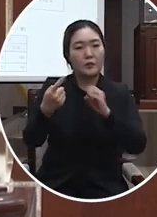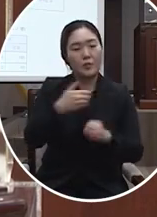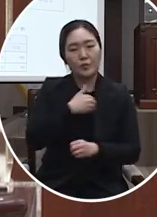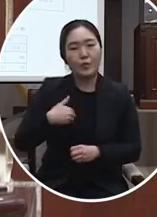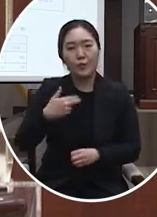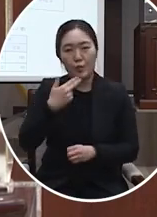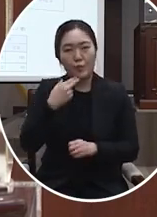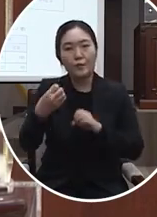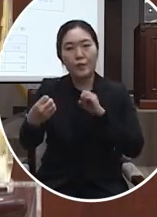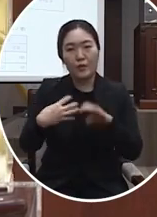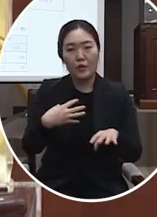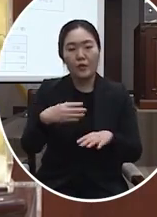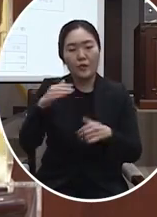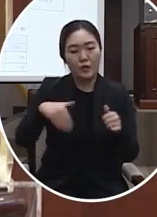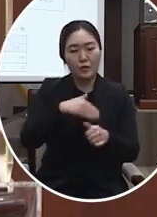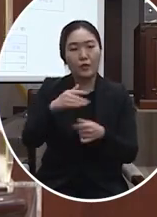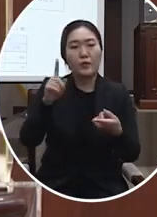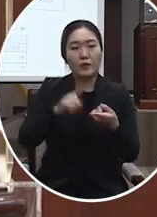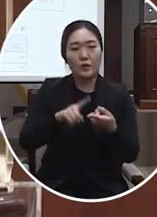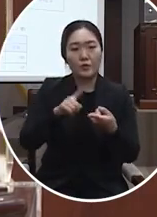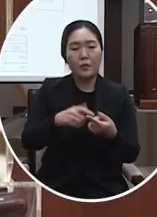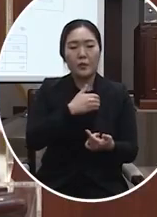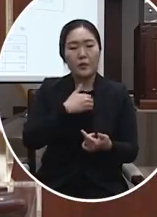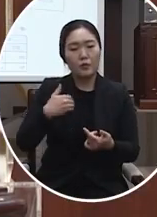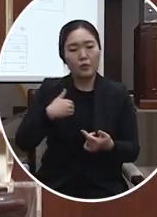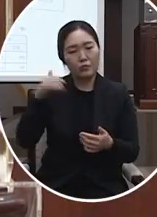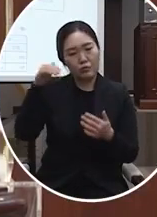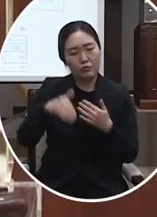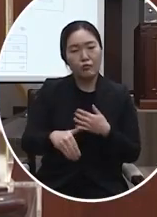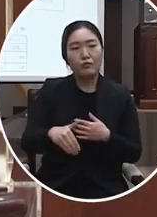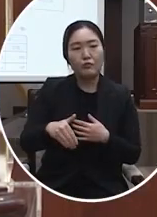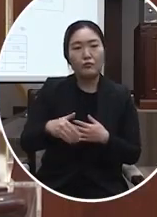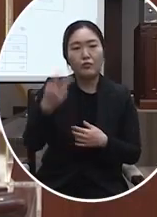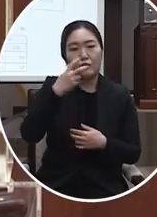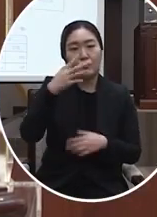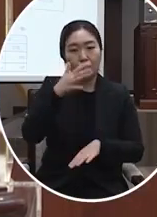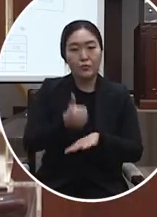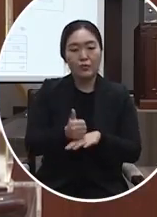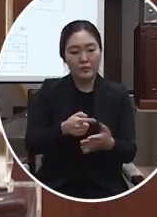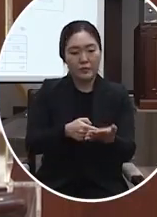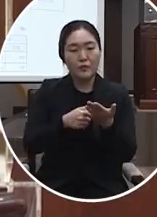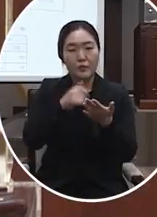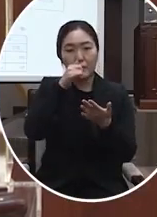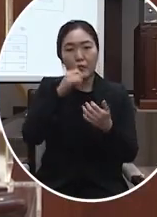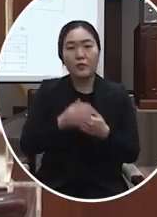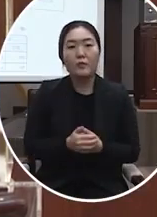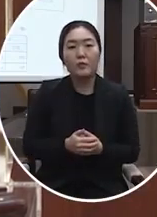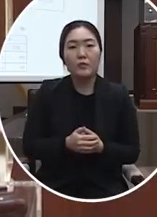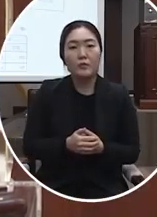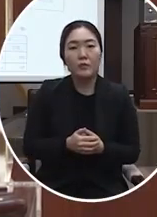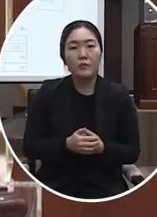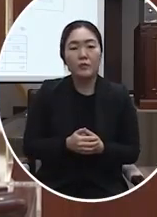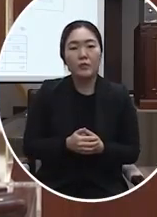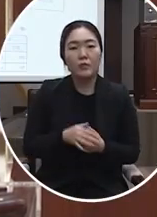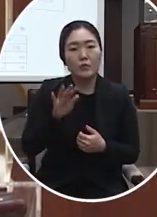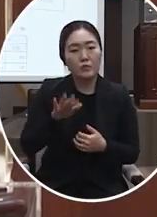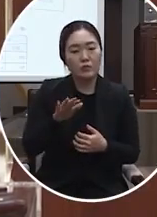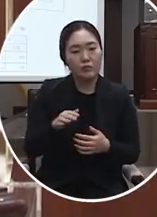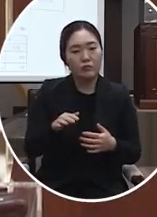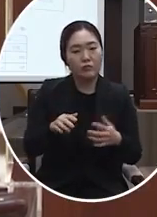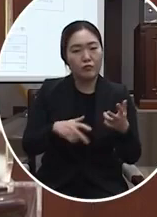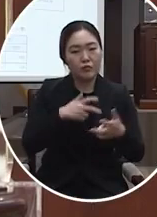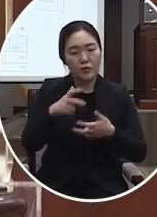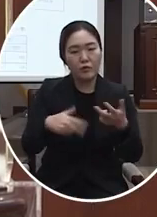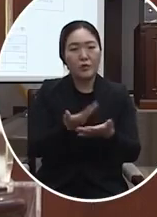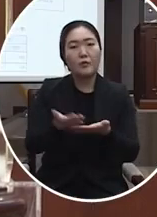81%를 응답하며 시설 이용 시설에 대한 만족도가 매우 낮은 것으로 조사되면서 시설 현대화 사업의